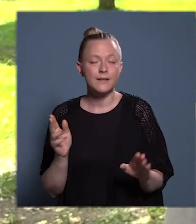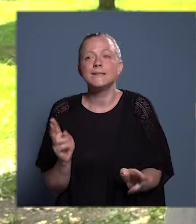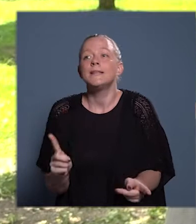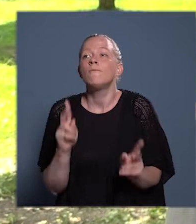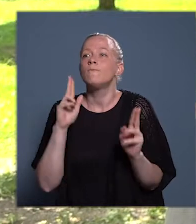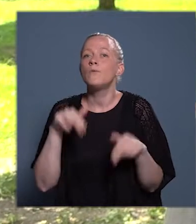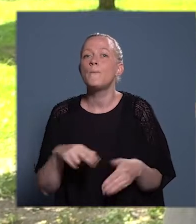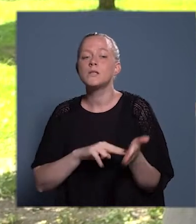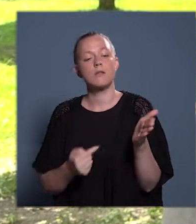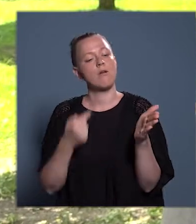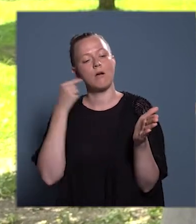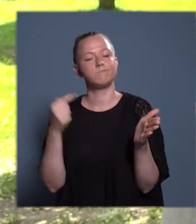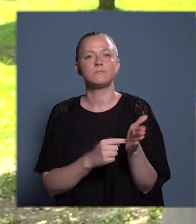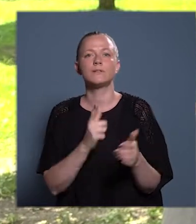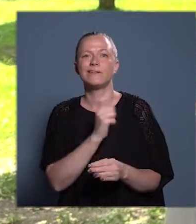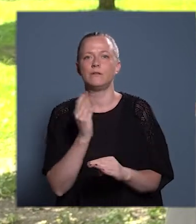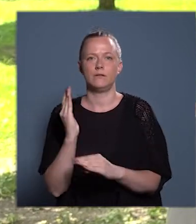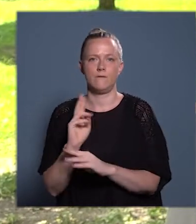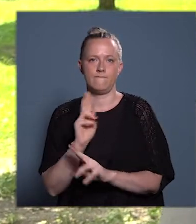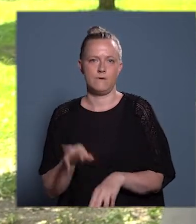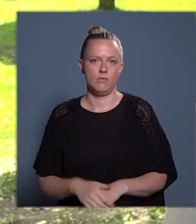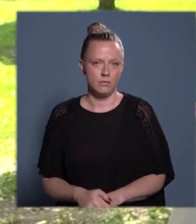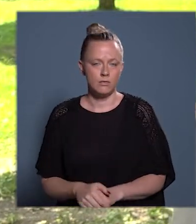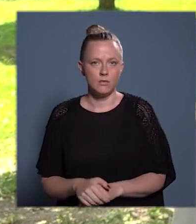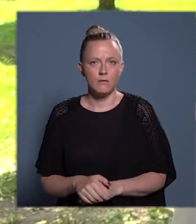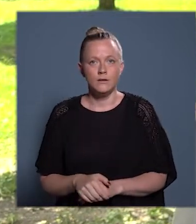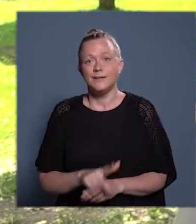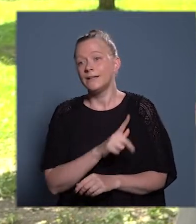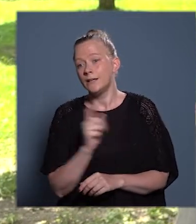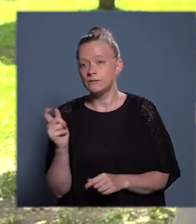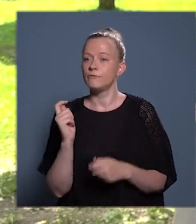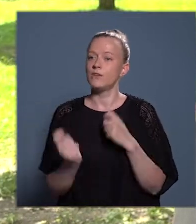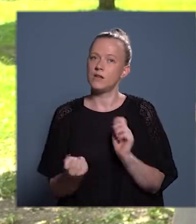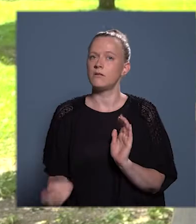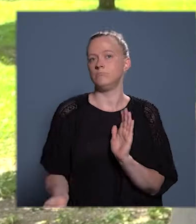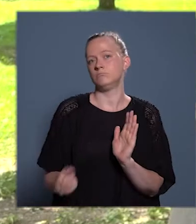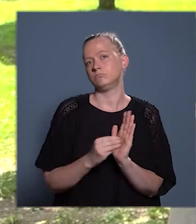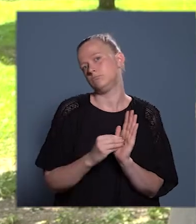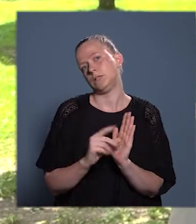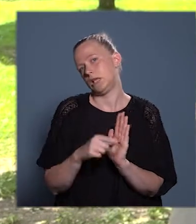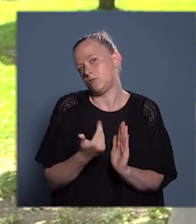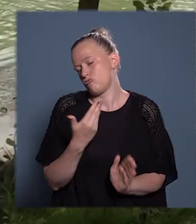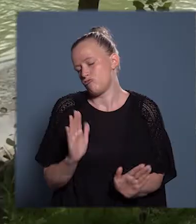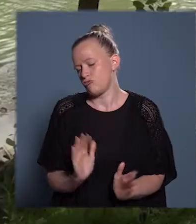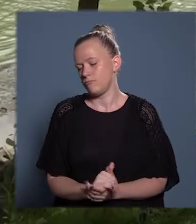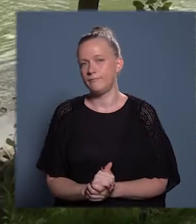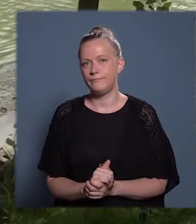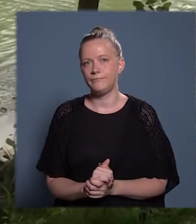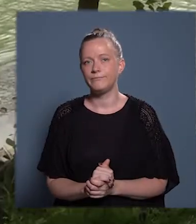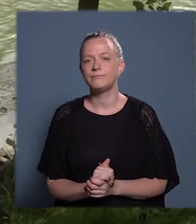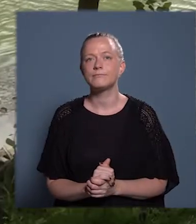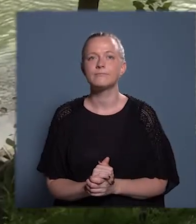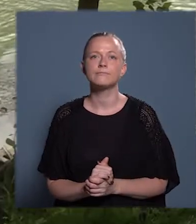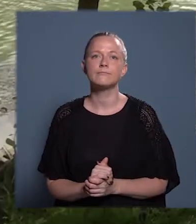szerződés szerint nekünk még 2 évünk van. Tehát 2 év a pályázatban benne van, nem késtünk le a végétől.